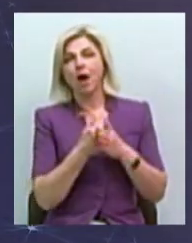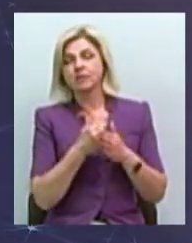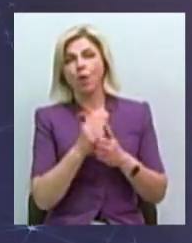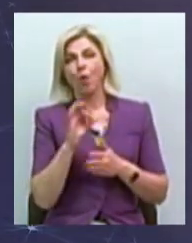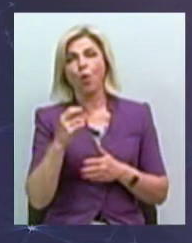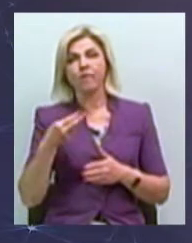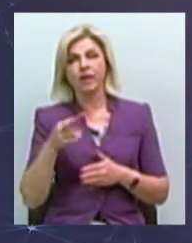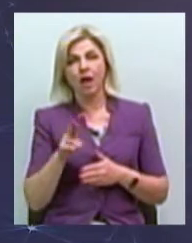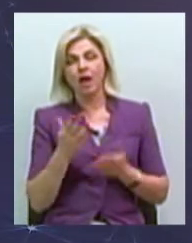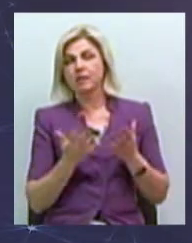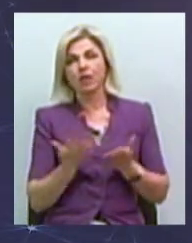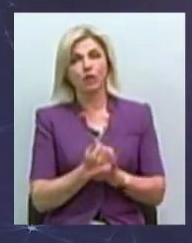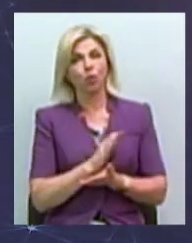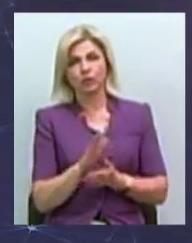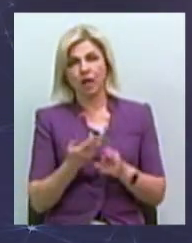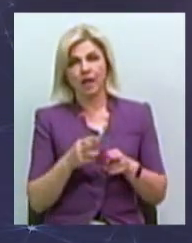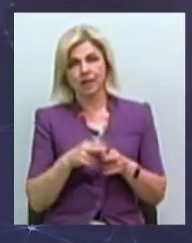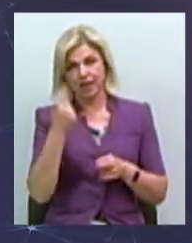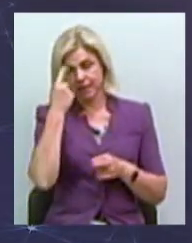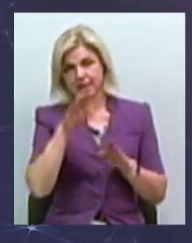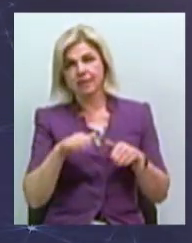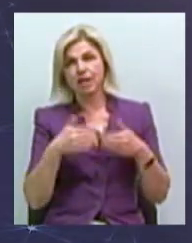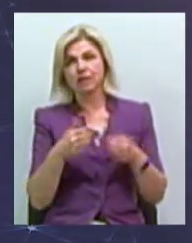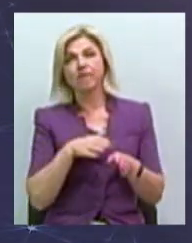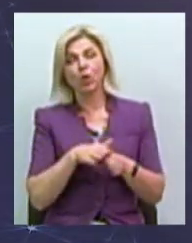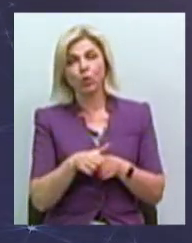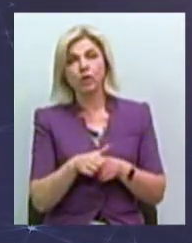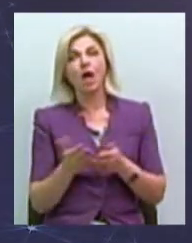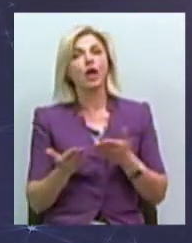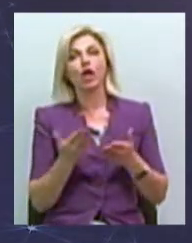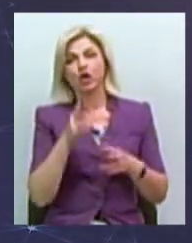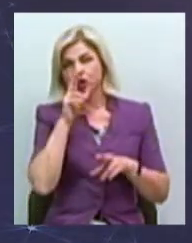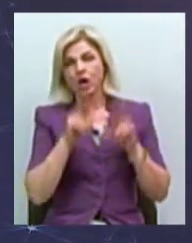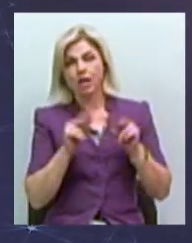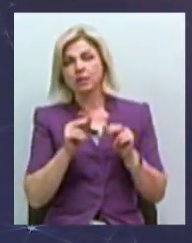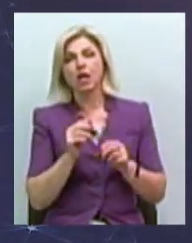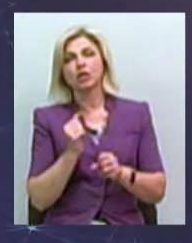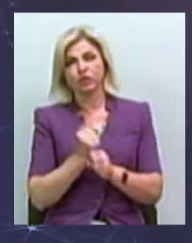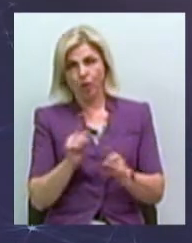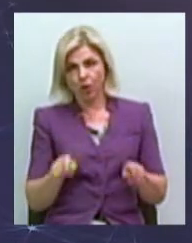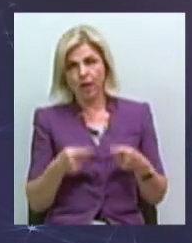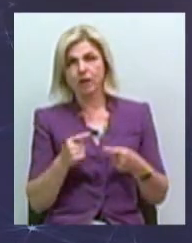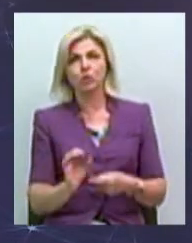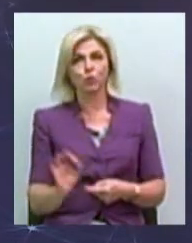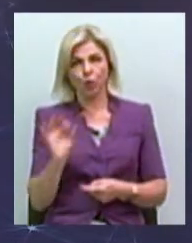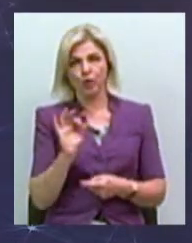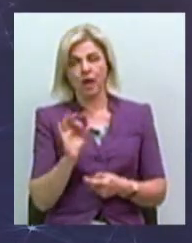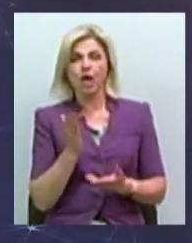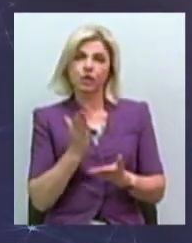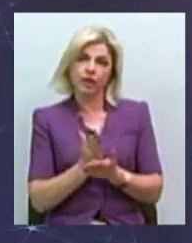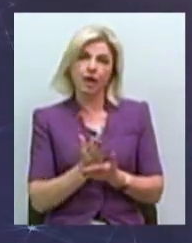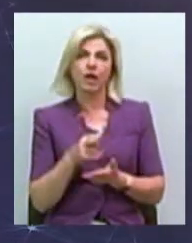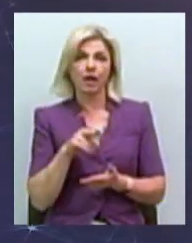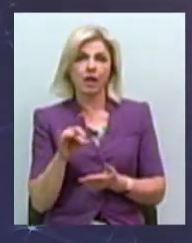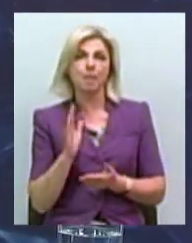якщо не вдасться саме цю ініціативу просунути? Які шанси створити його з нуля, так би мовити? І чи є все ж таки перспективи, що це